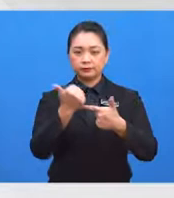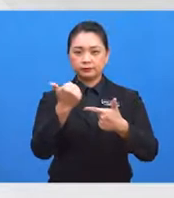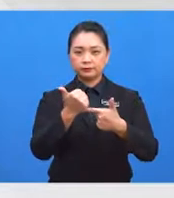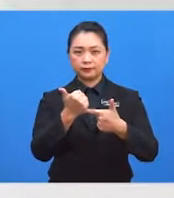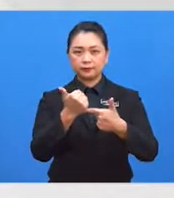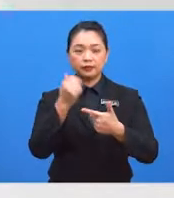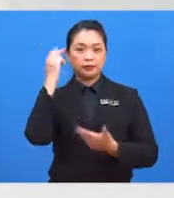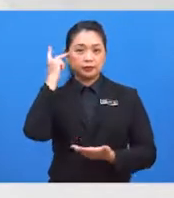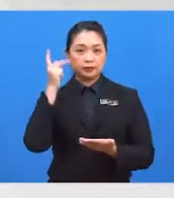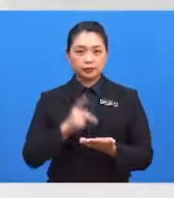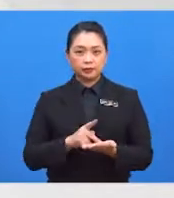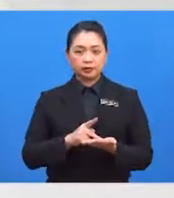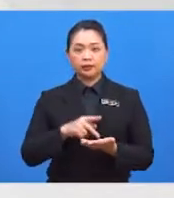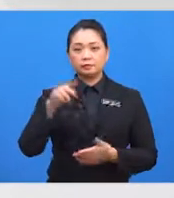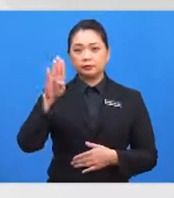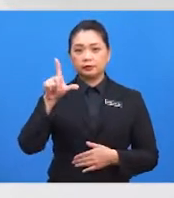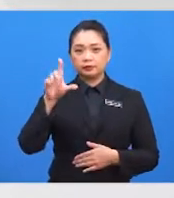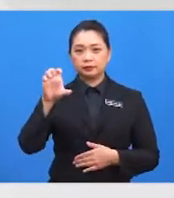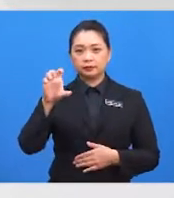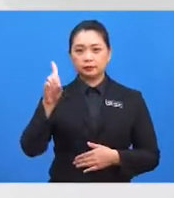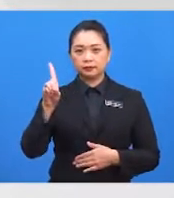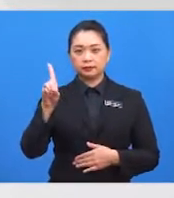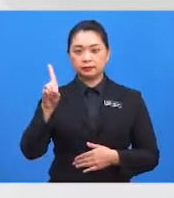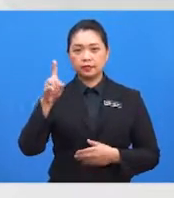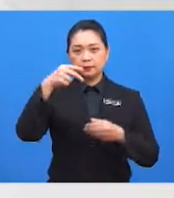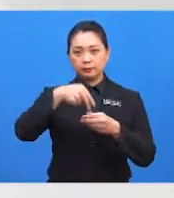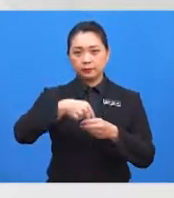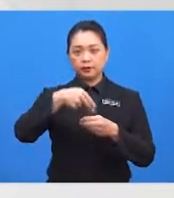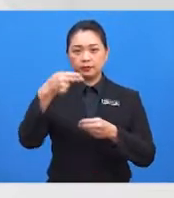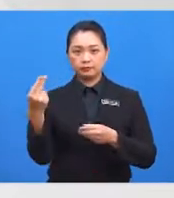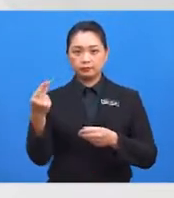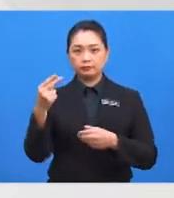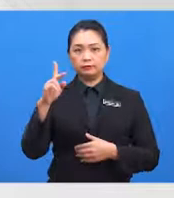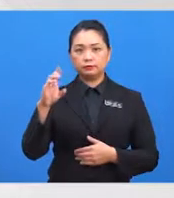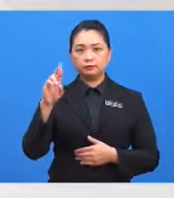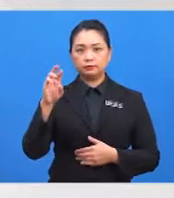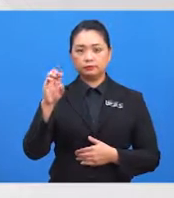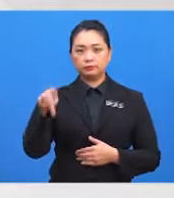mengenali bleak. Dan yang terakhir, menghasilkan crop mark dan bleak.